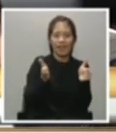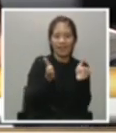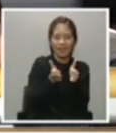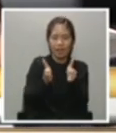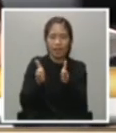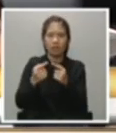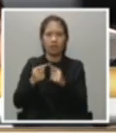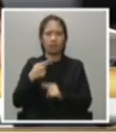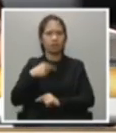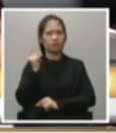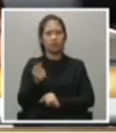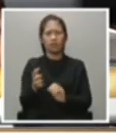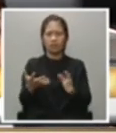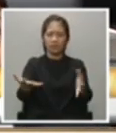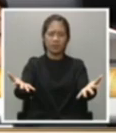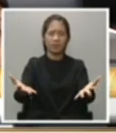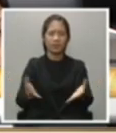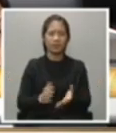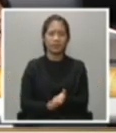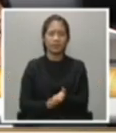เป็นจริงไม่ได้เป็นแบบนั้นเลย